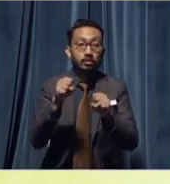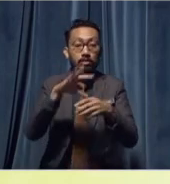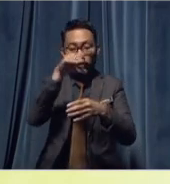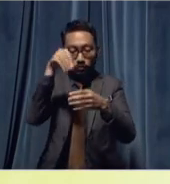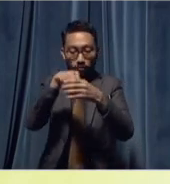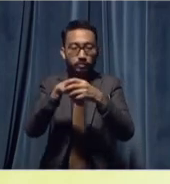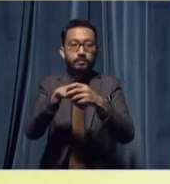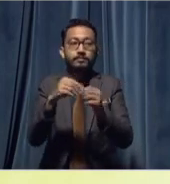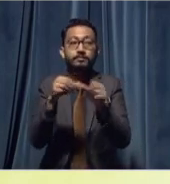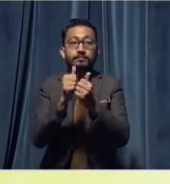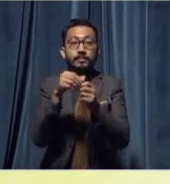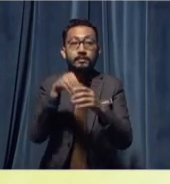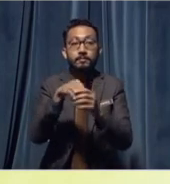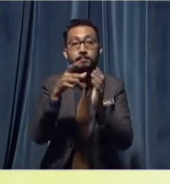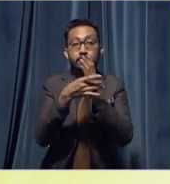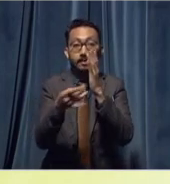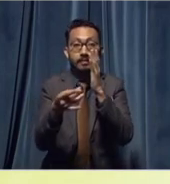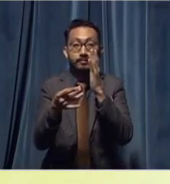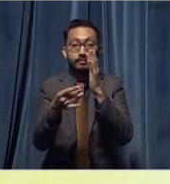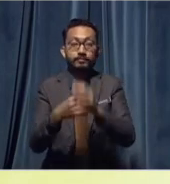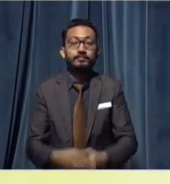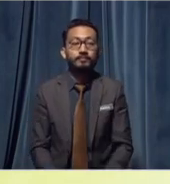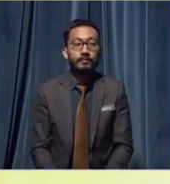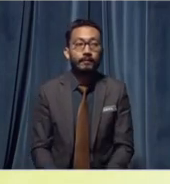larut dalam gris atau minyak.